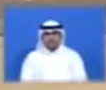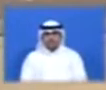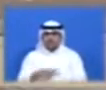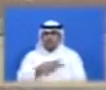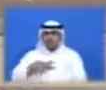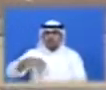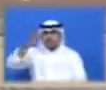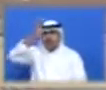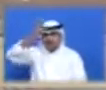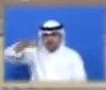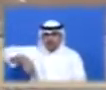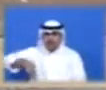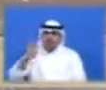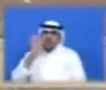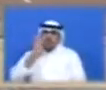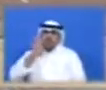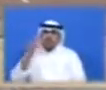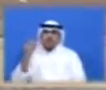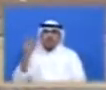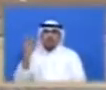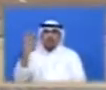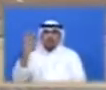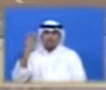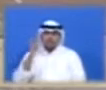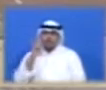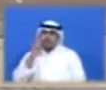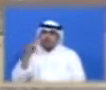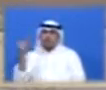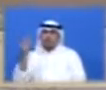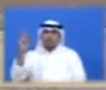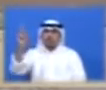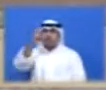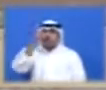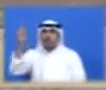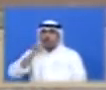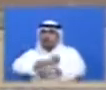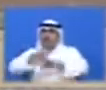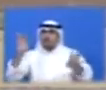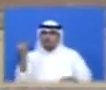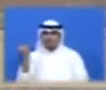وزارة الداخلية تنفذ المرحلة الرابعة من تمرين أمان واحد لمواجهة الطوارئ الإشعاعية.